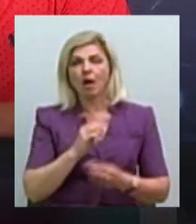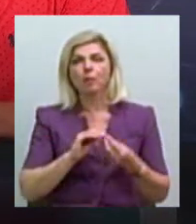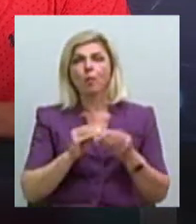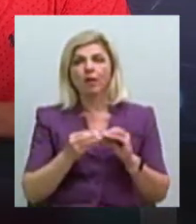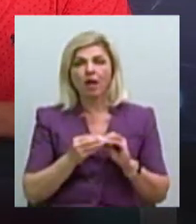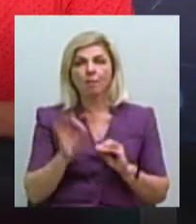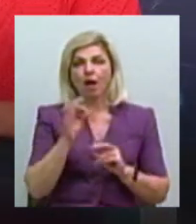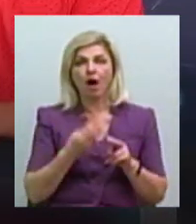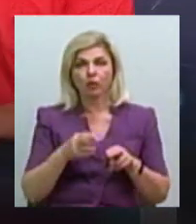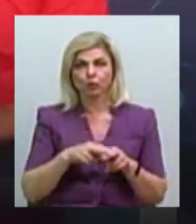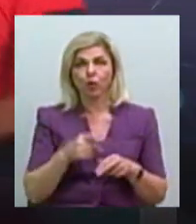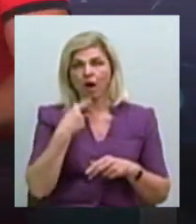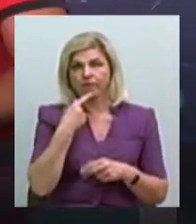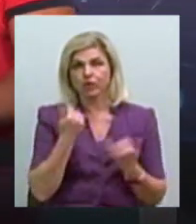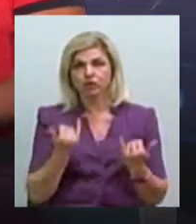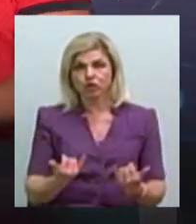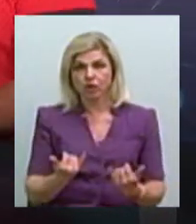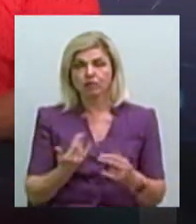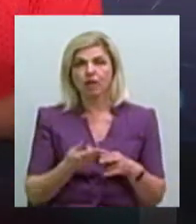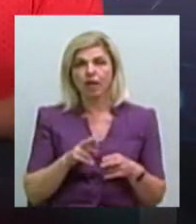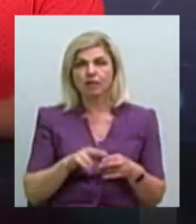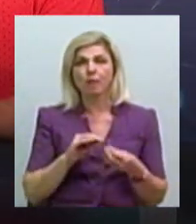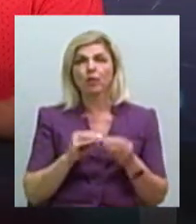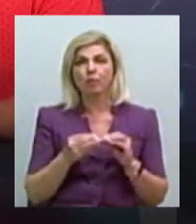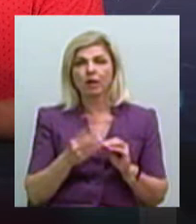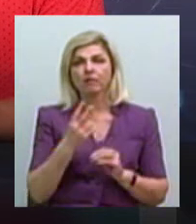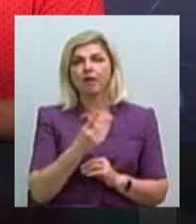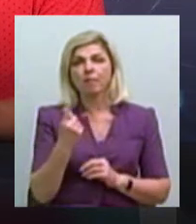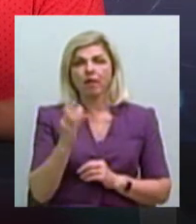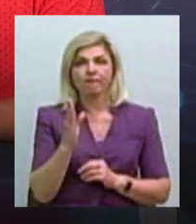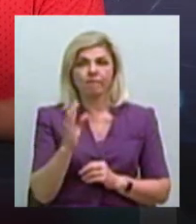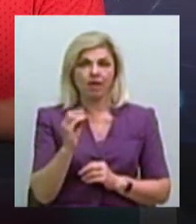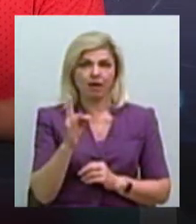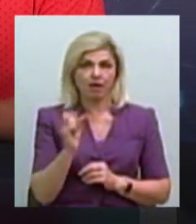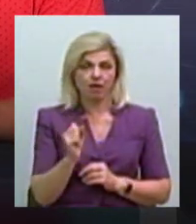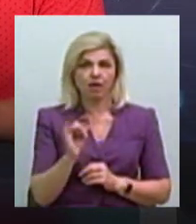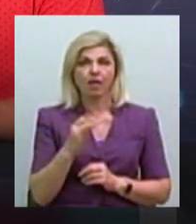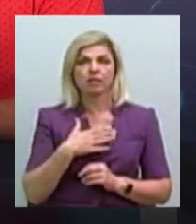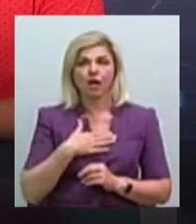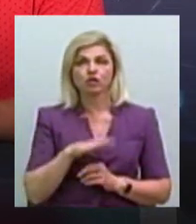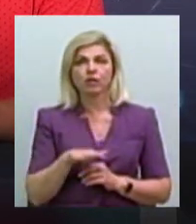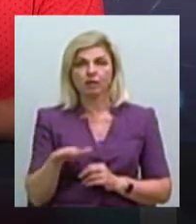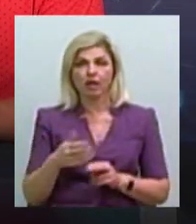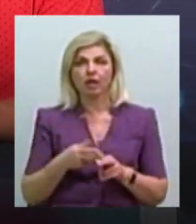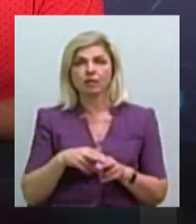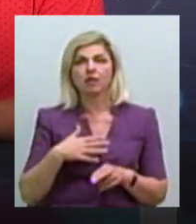о которой говорят сейчас, это проблема 21 века. И наши дети – это